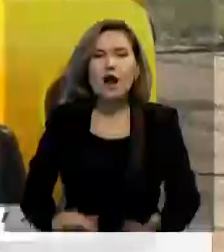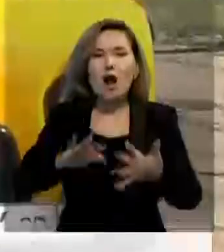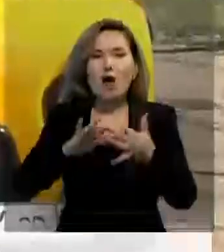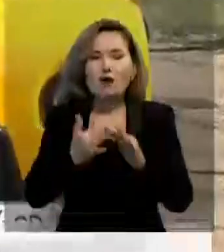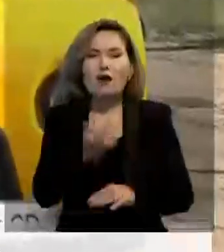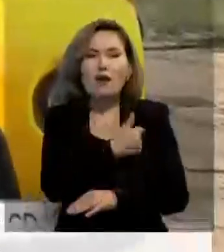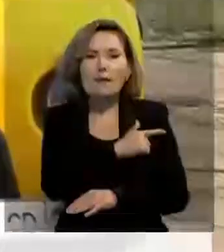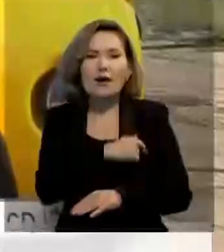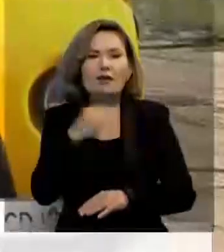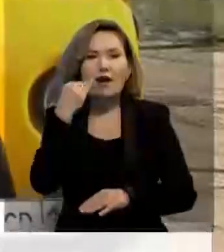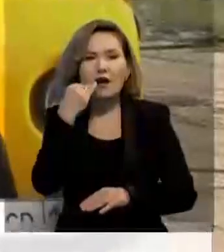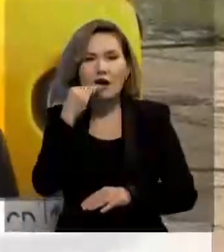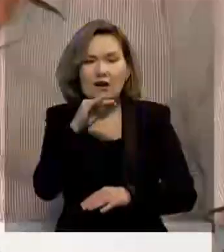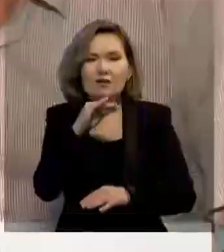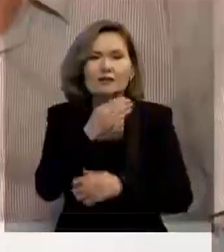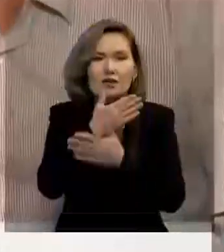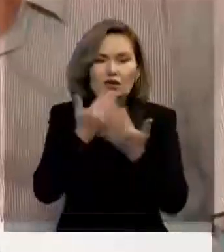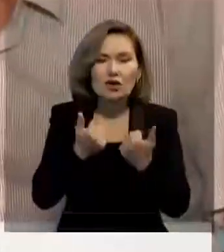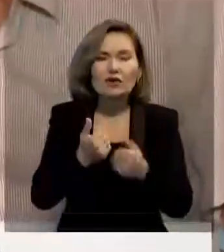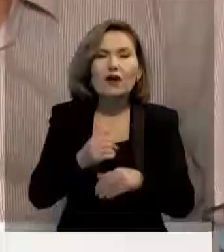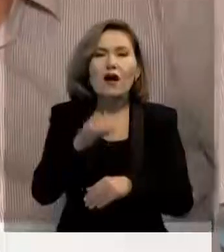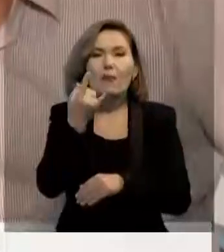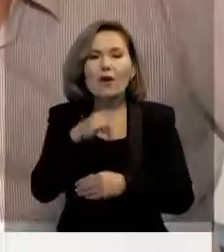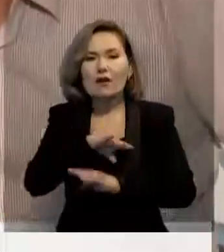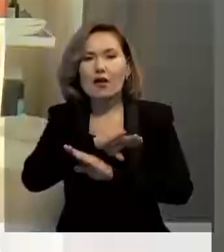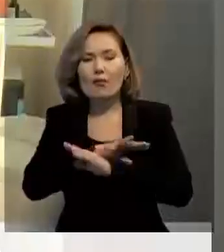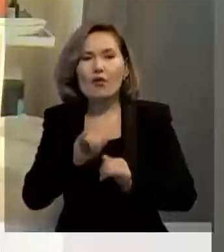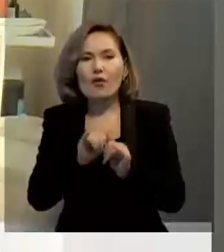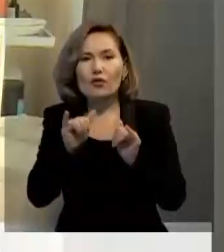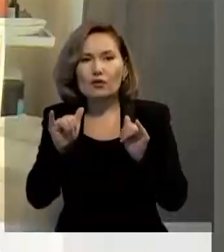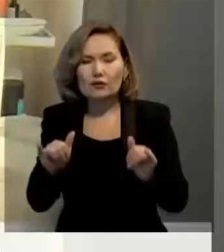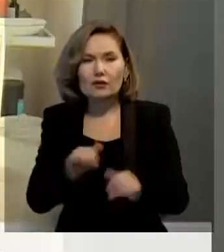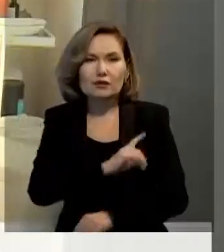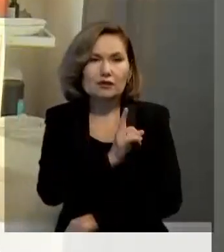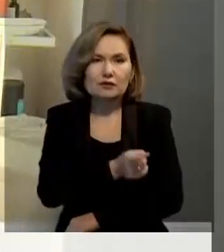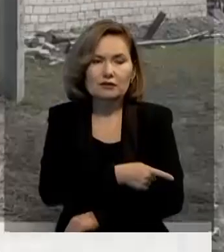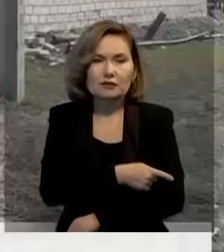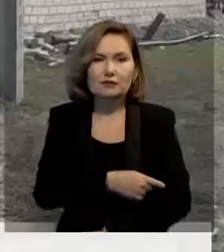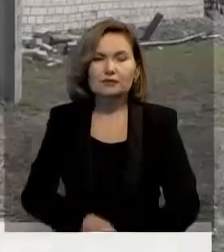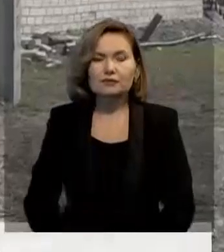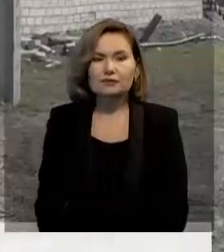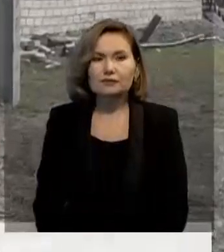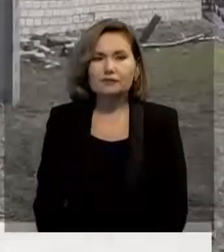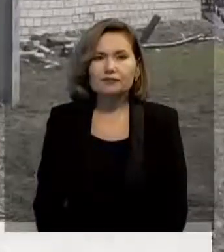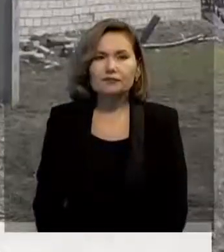Ауылдағы медицина алаңдатады. Көбейген қатерлі ісік пен сәбилердің өлім жітімін азайту үшін не істемек керек?